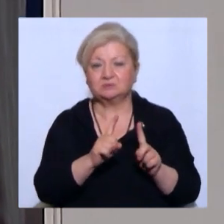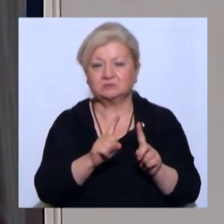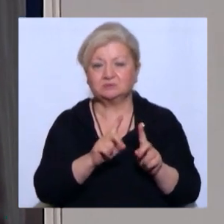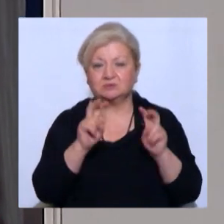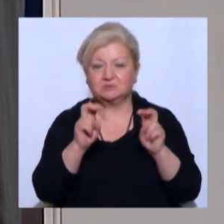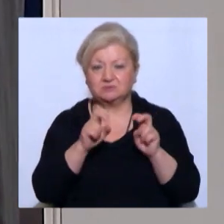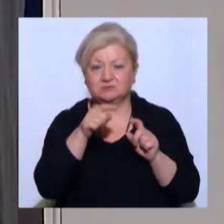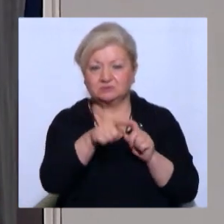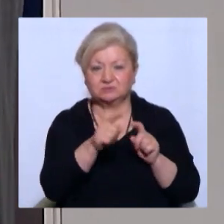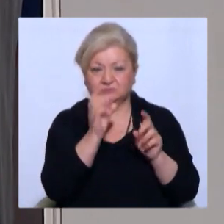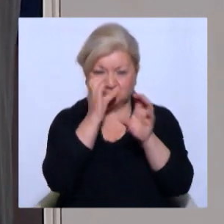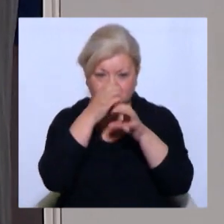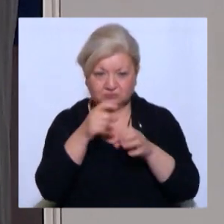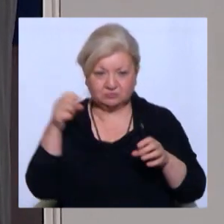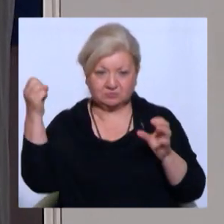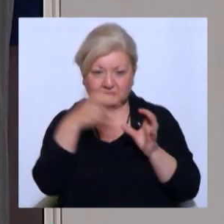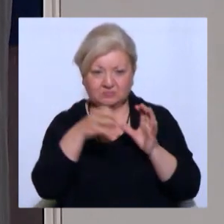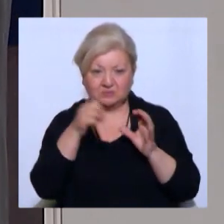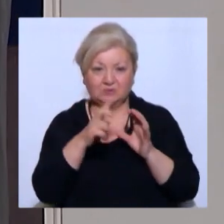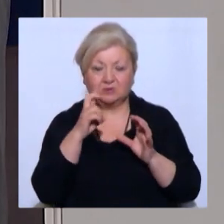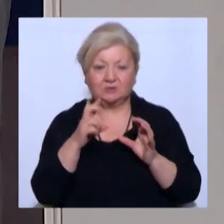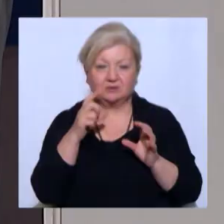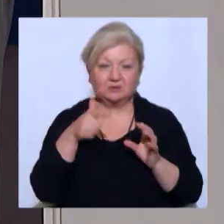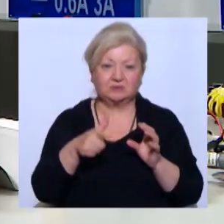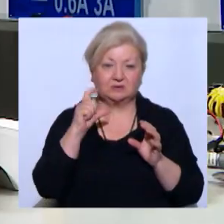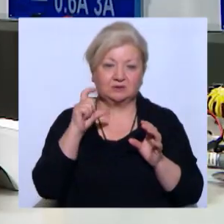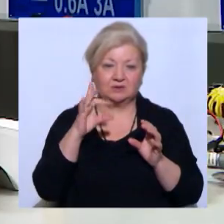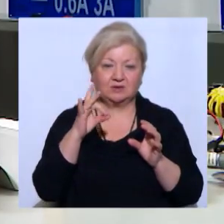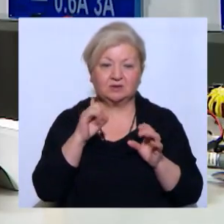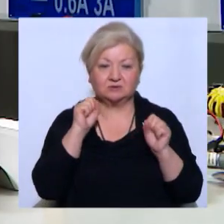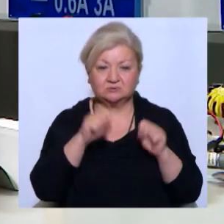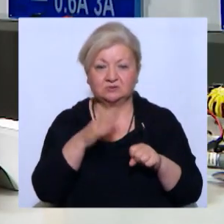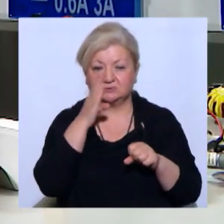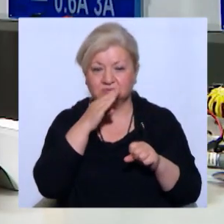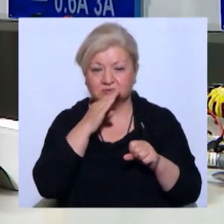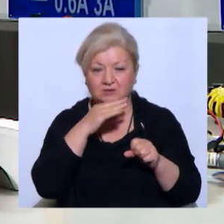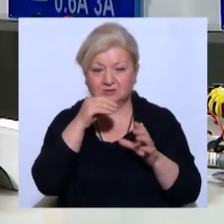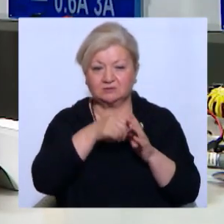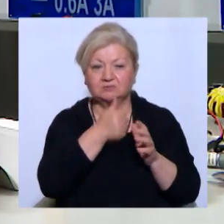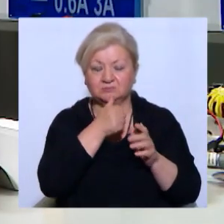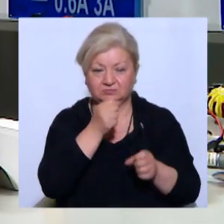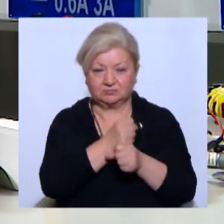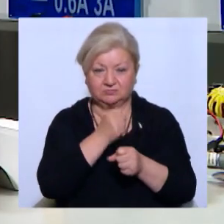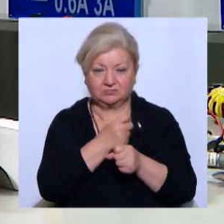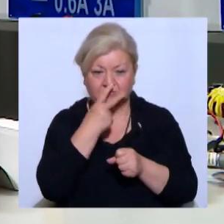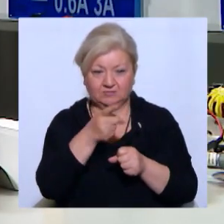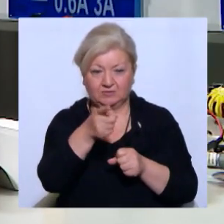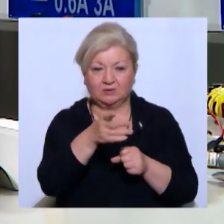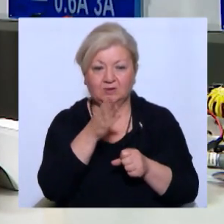ფოკუსირებულ ულტრაბგერით, ნახოთ რას ნიშნავს ეს ფოკუსირებული ულტრაბგერა. ამისათვის ჩავატაროთ ექსპერიმენტი